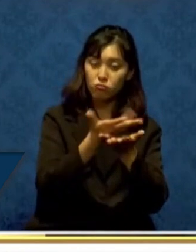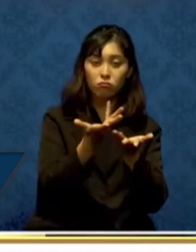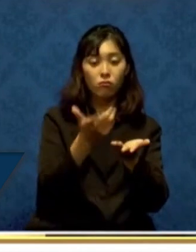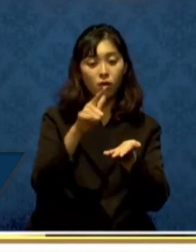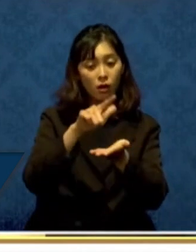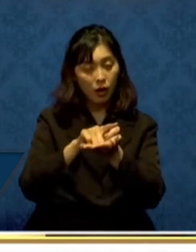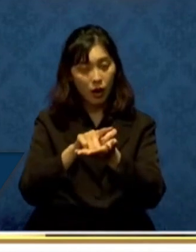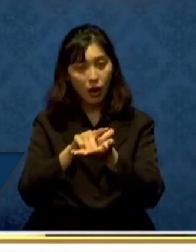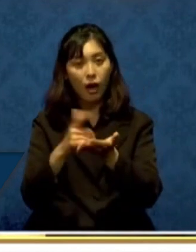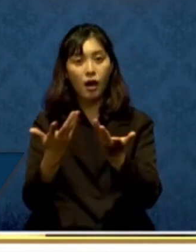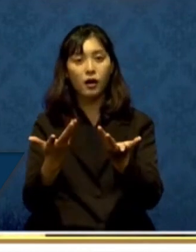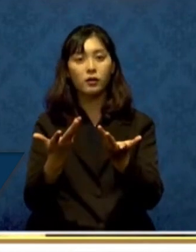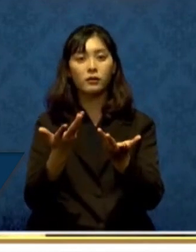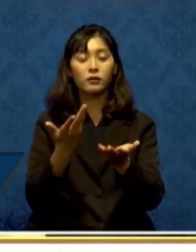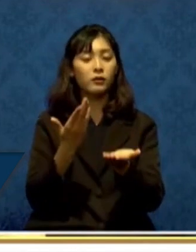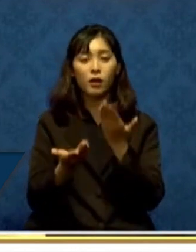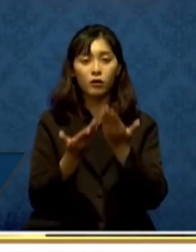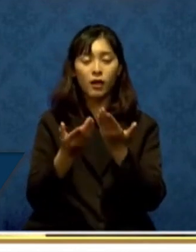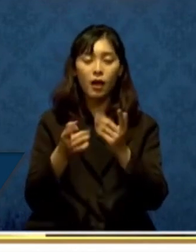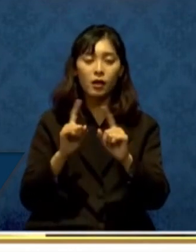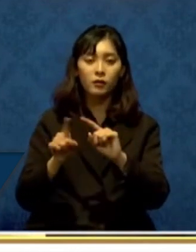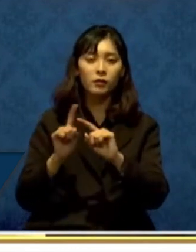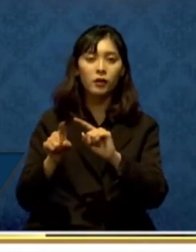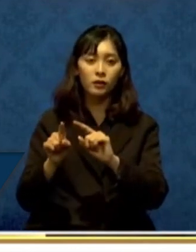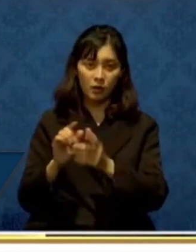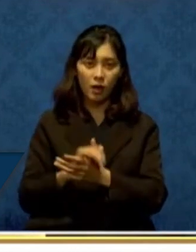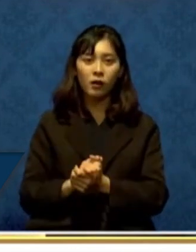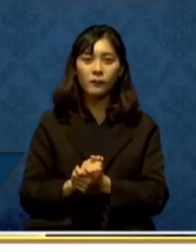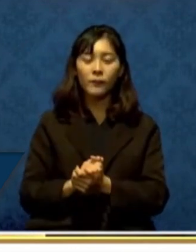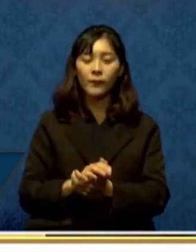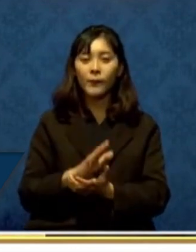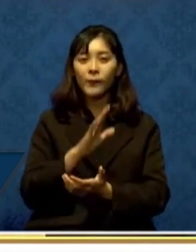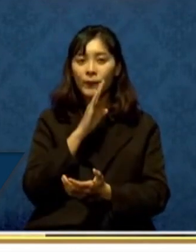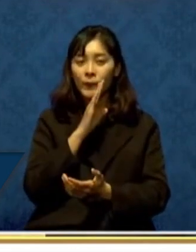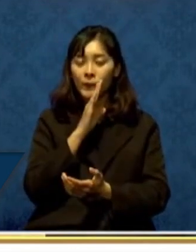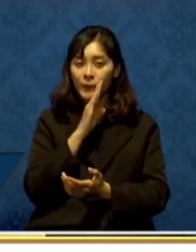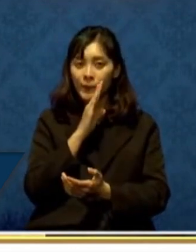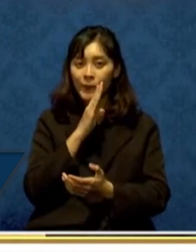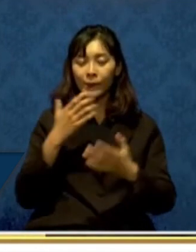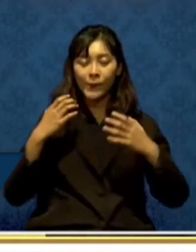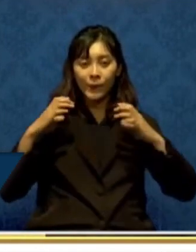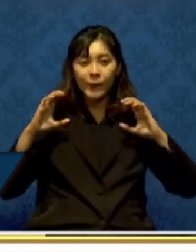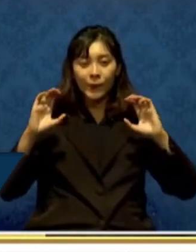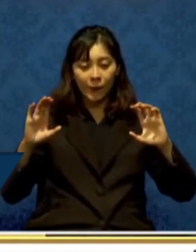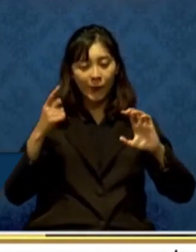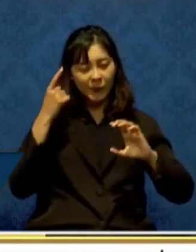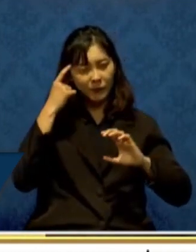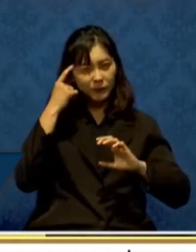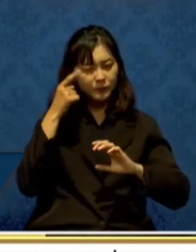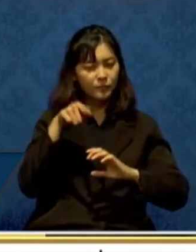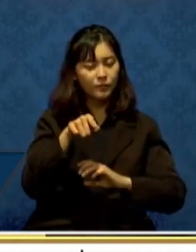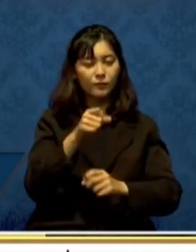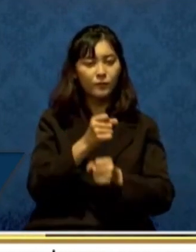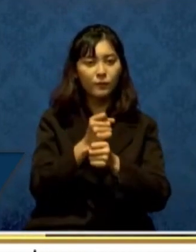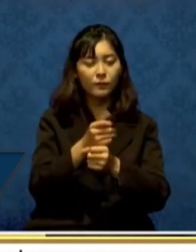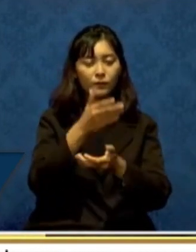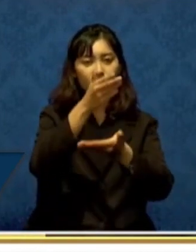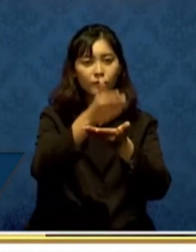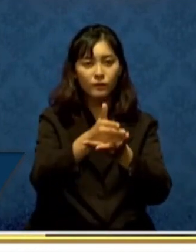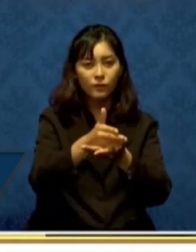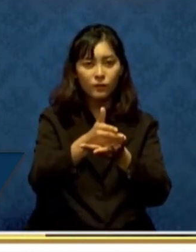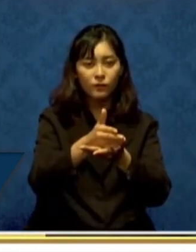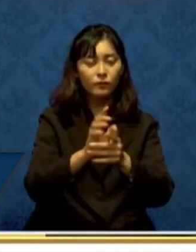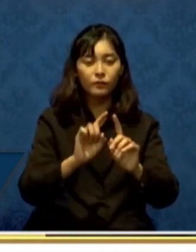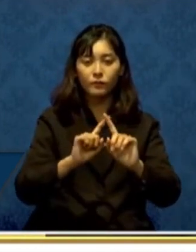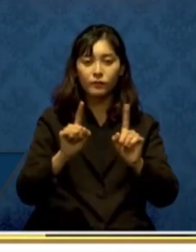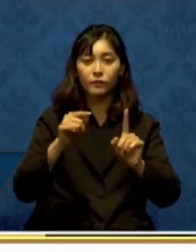หรือที่เราเรียกว่าสโลว์ดาวน์เพื่อจำกัดอำนาจรัฐในการสั่งยุติการนัดหยุดงานซึ่งพ.ร.บ.ทั้งหมดที่ยื่น